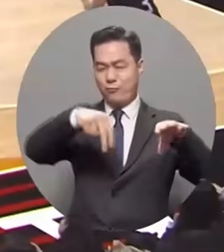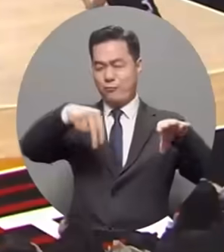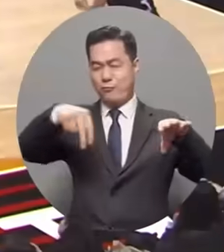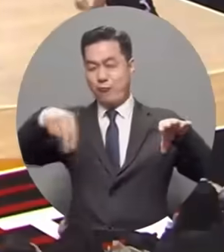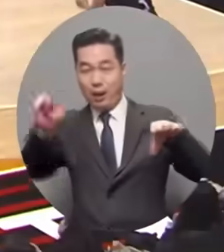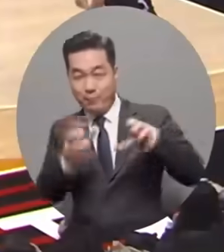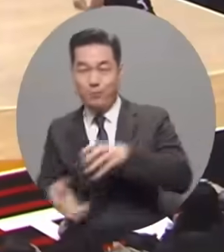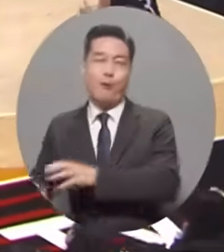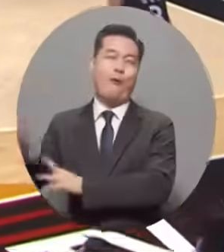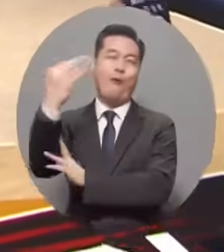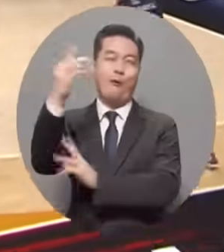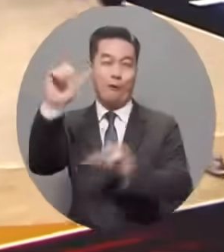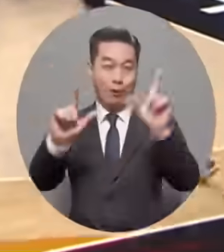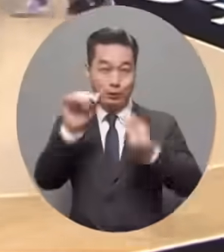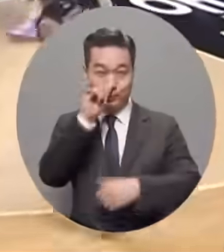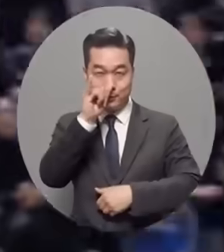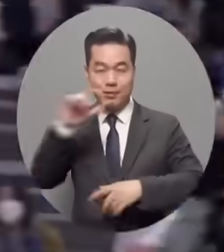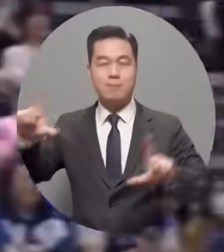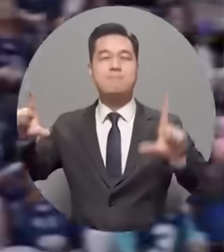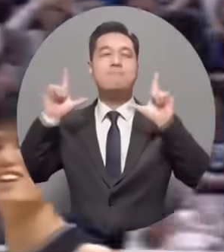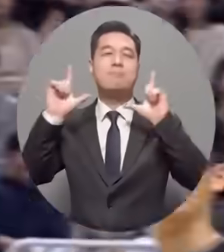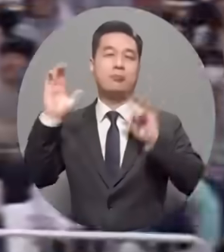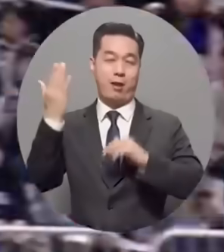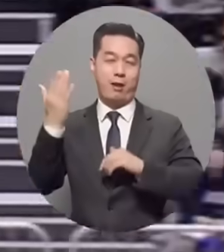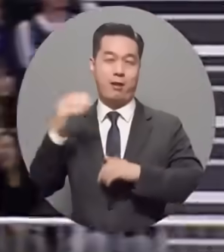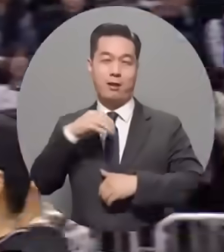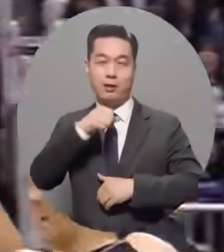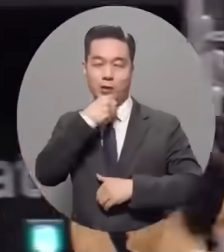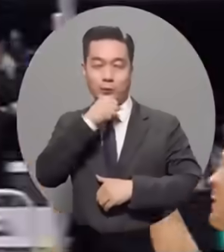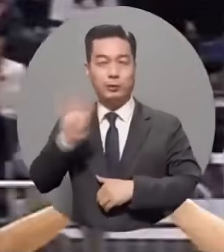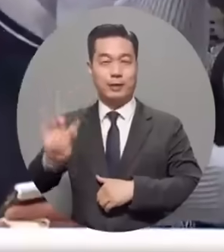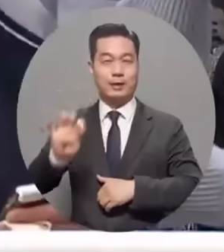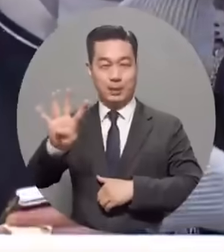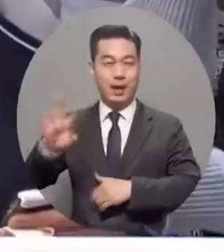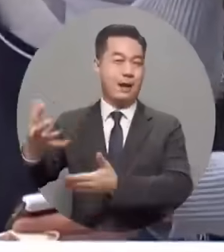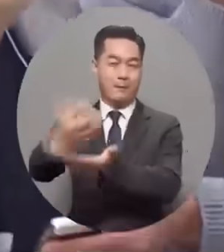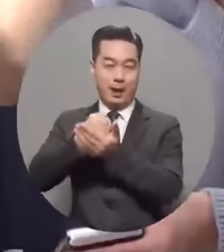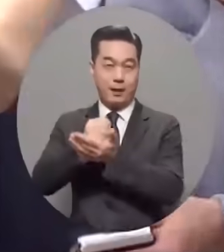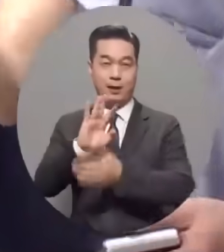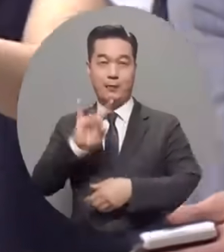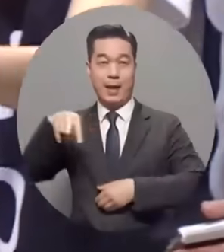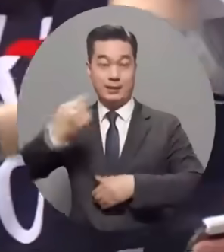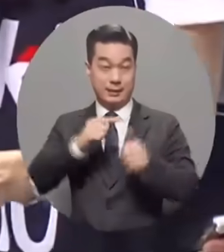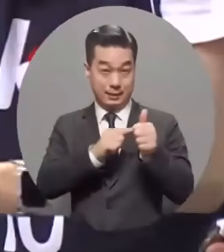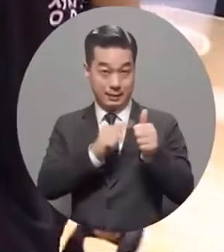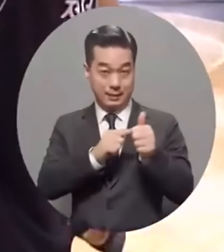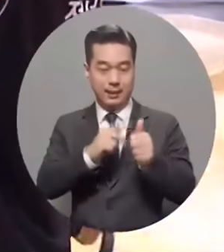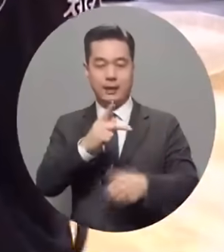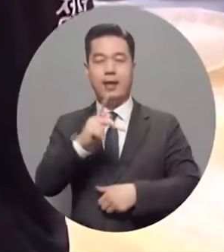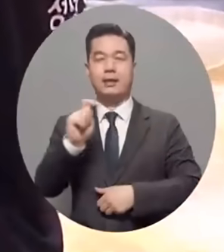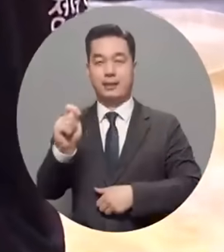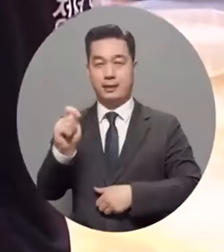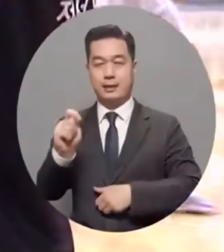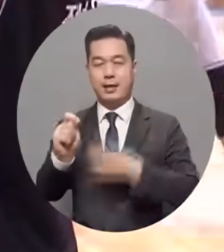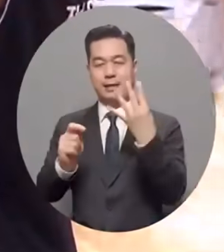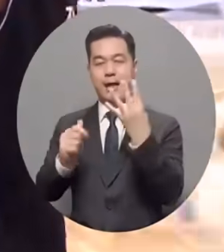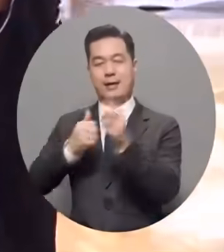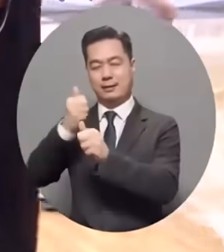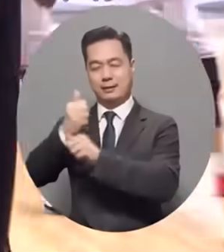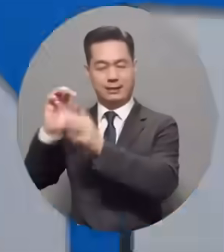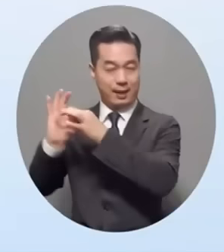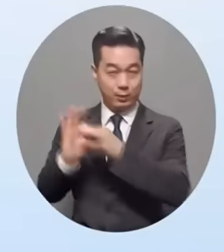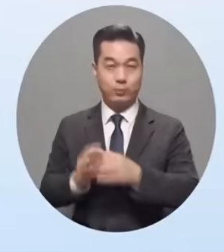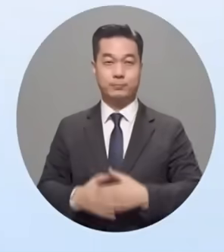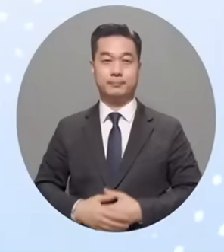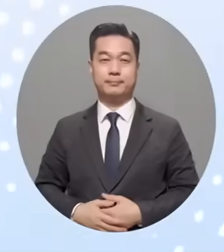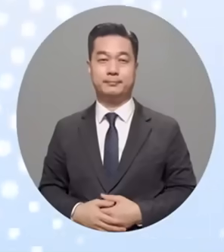첫날부터 엄청난 원맨쇼를 펼칩니다. 무려 44점을 몰아친 베스트의 활약에 힘입어 KT가 4연승 행진을 이어갑니다.